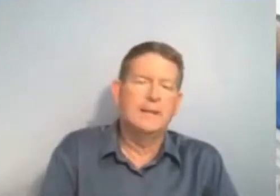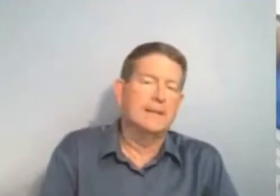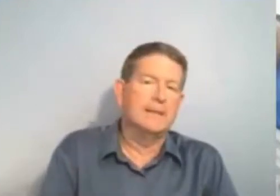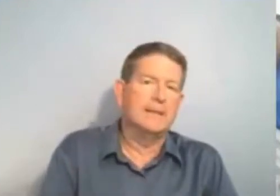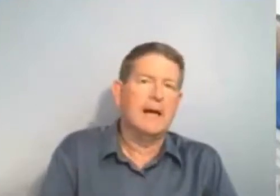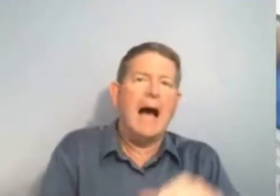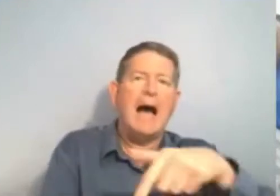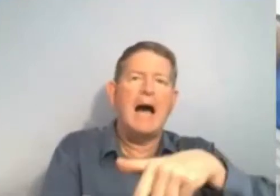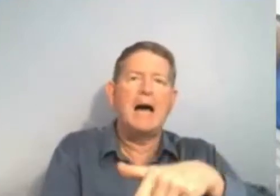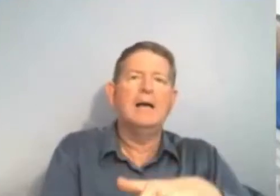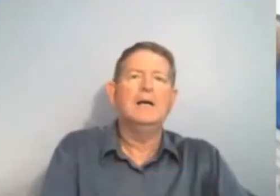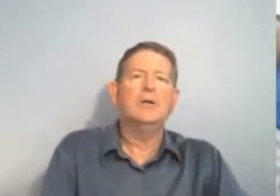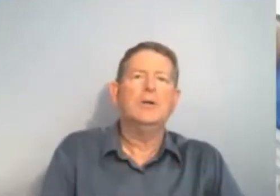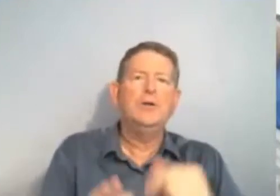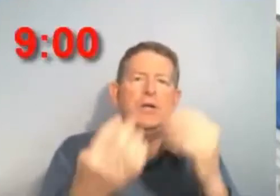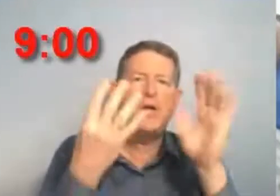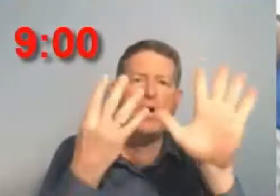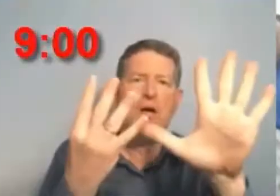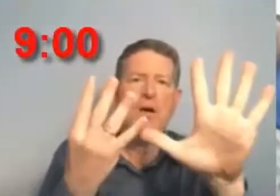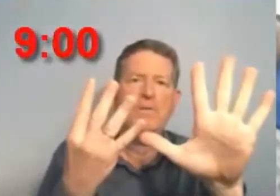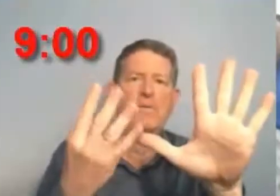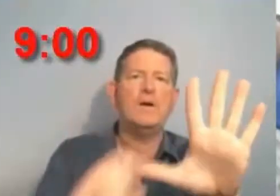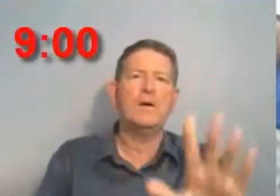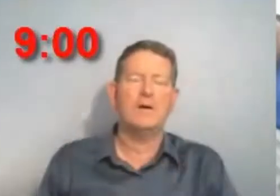livre à